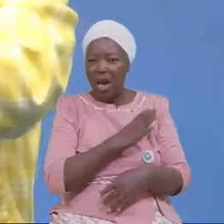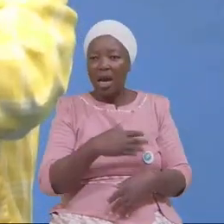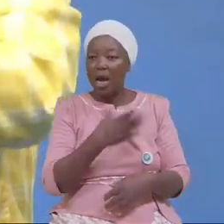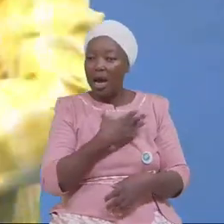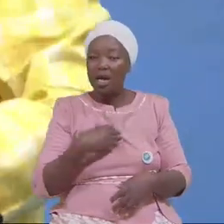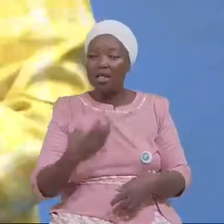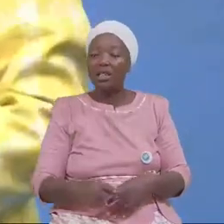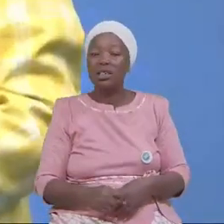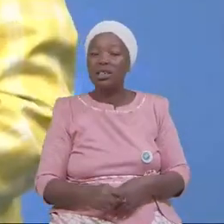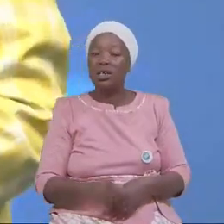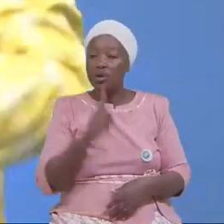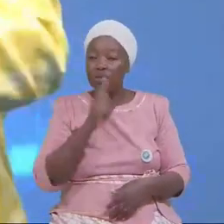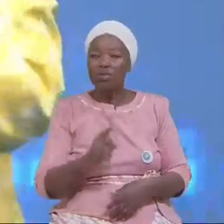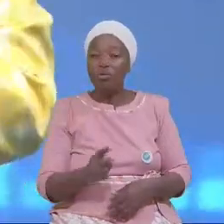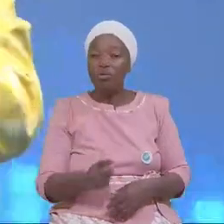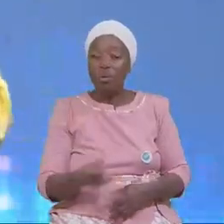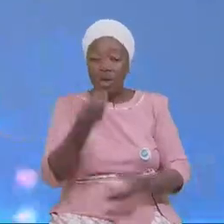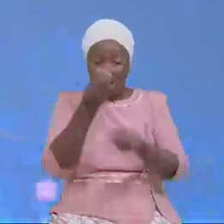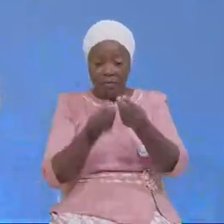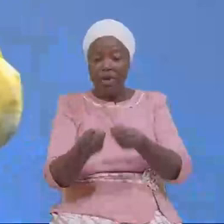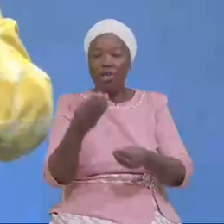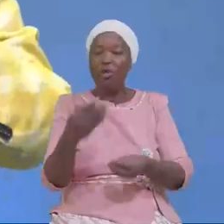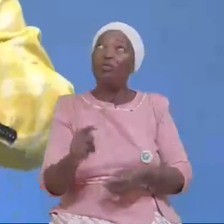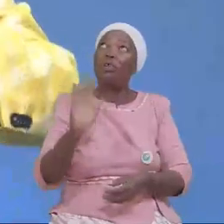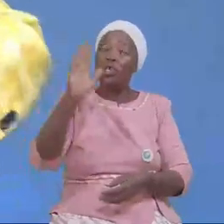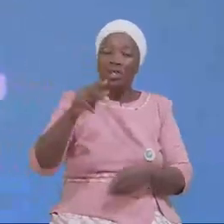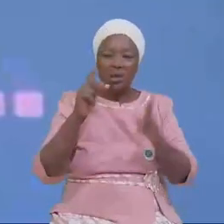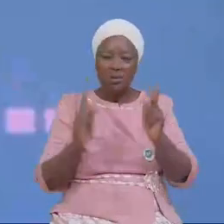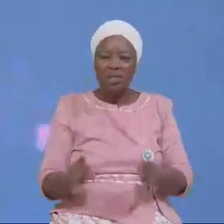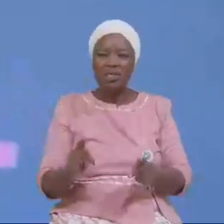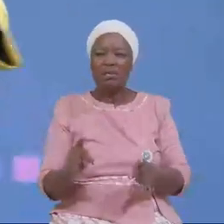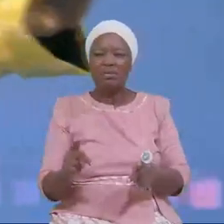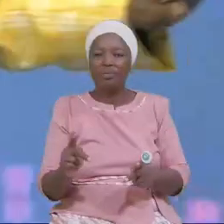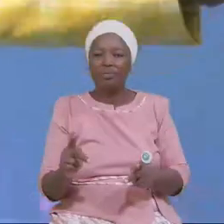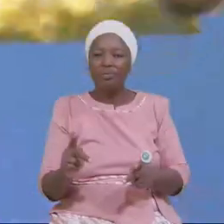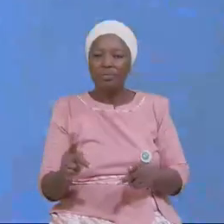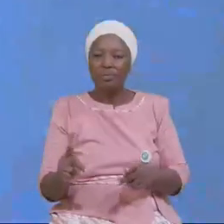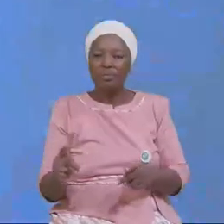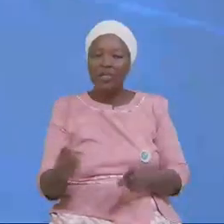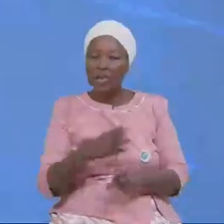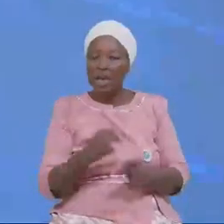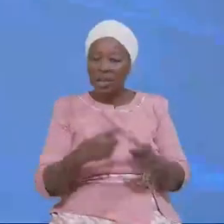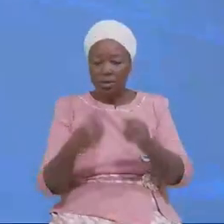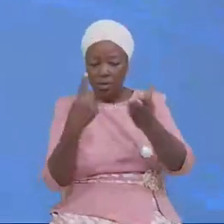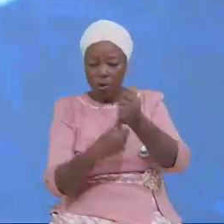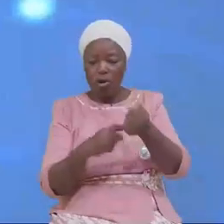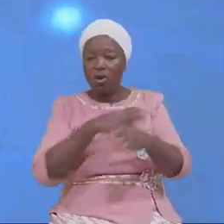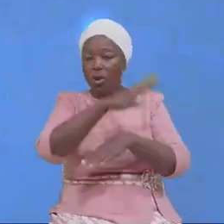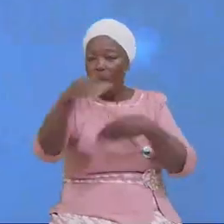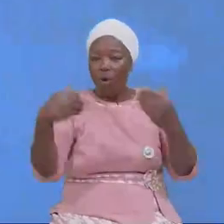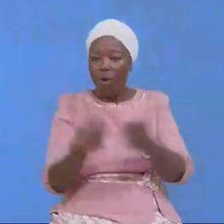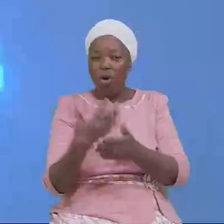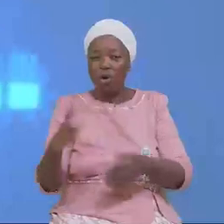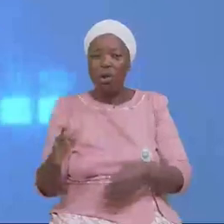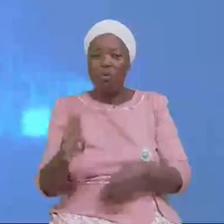Étant le reflet de sa gloire, l'empreinte de sa personne, et soutenant toutes choses